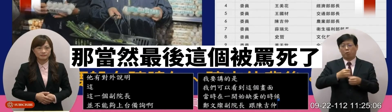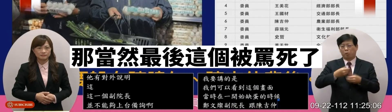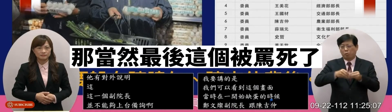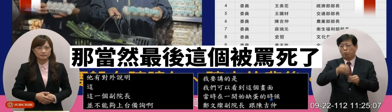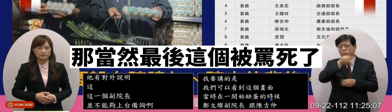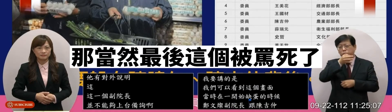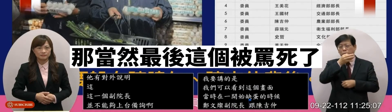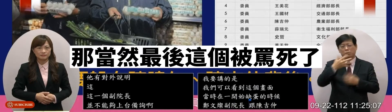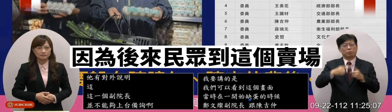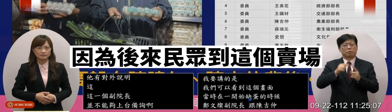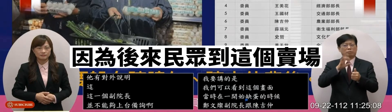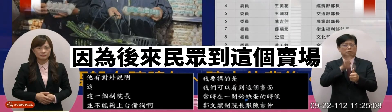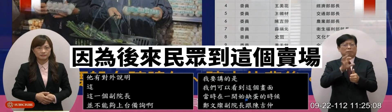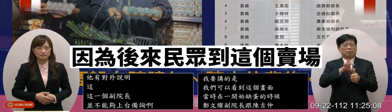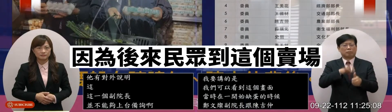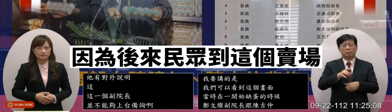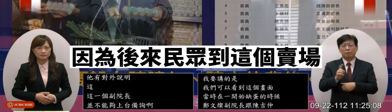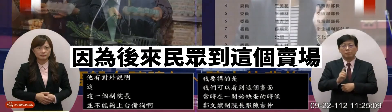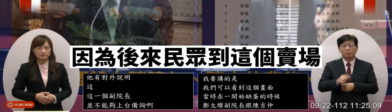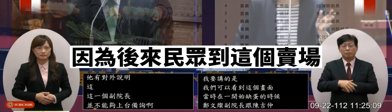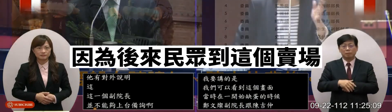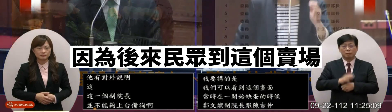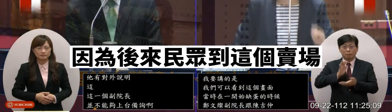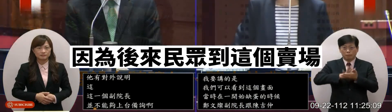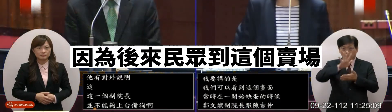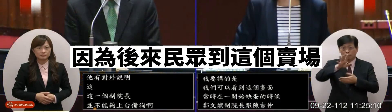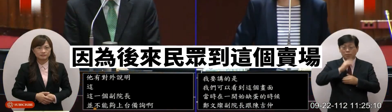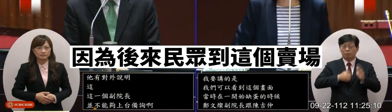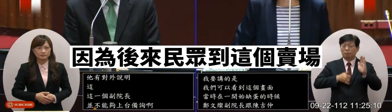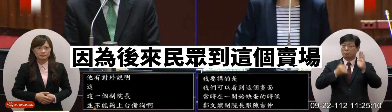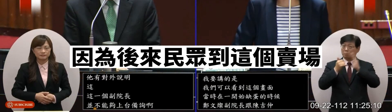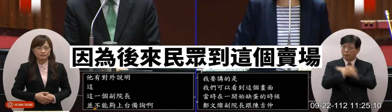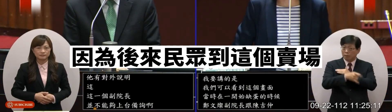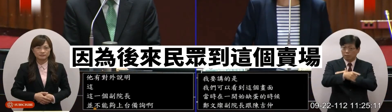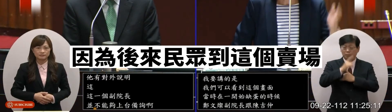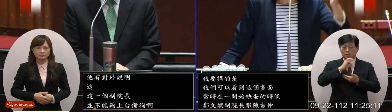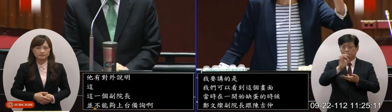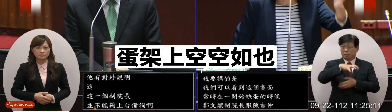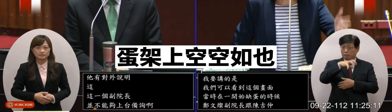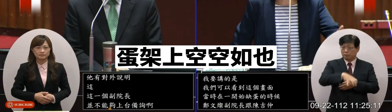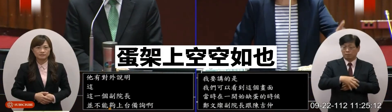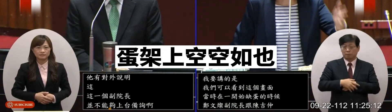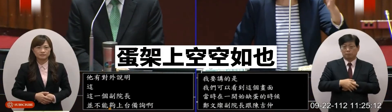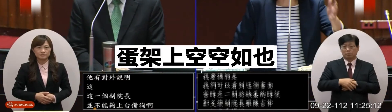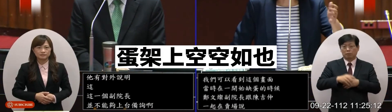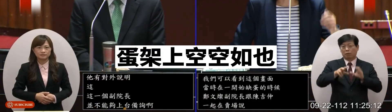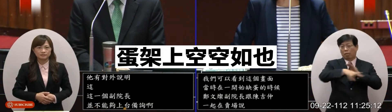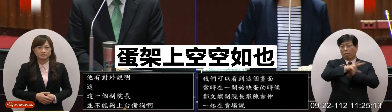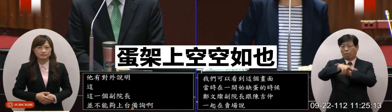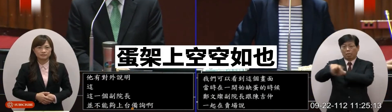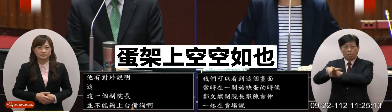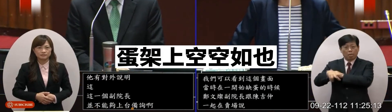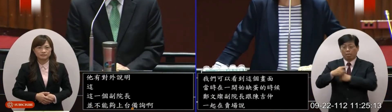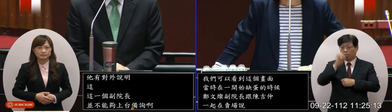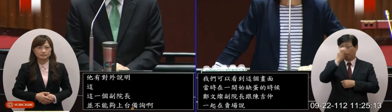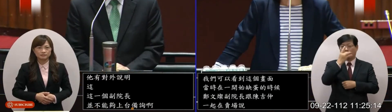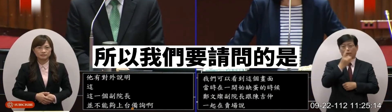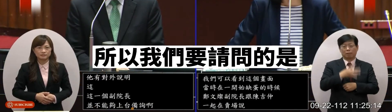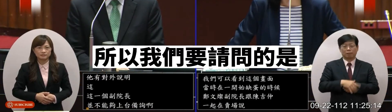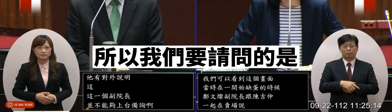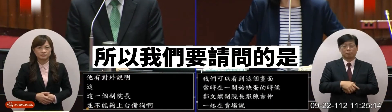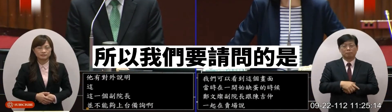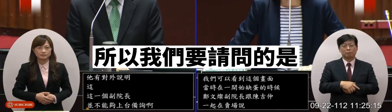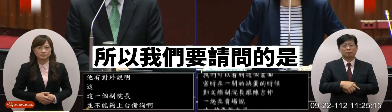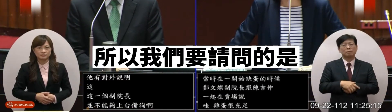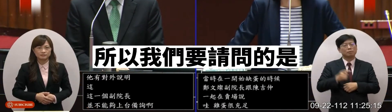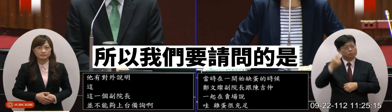最后这个被骂死了，因为后来民众到这个卖场，蛋价上空空如也。所以